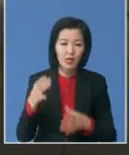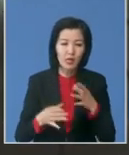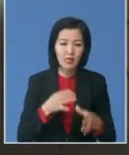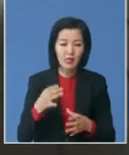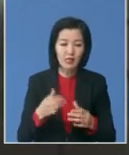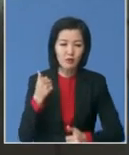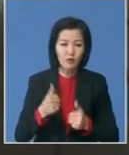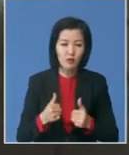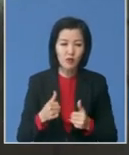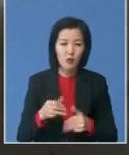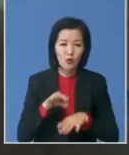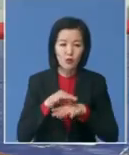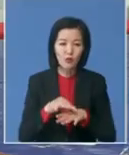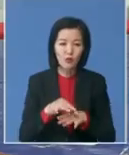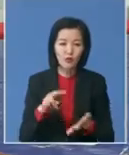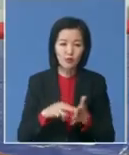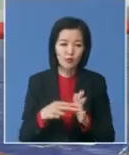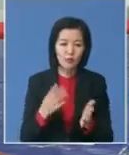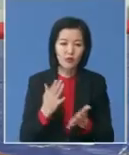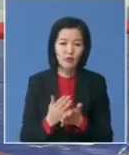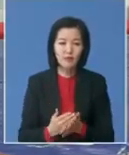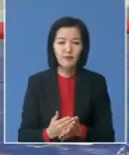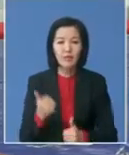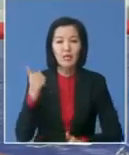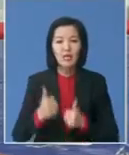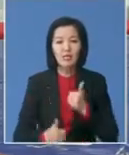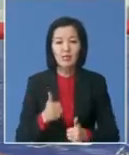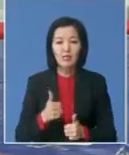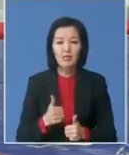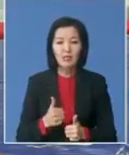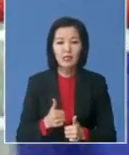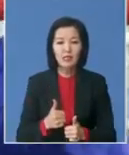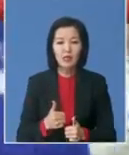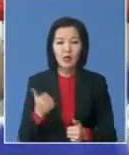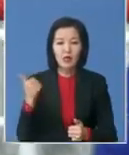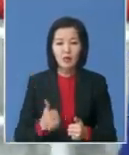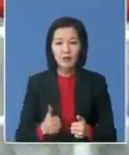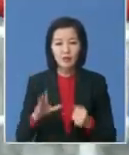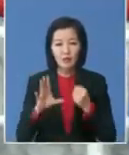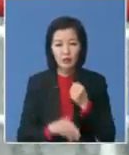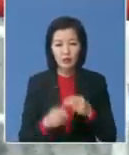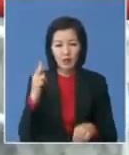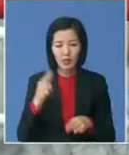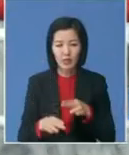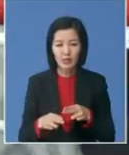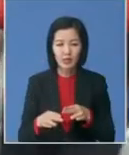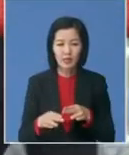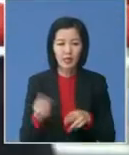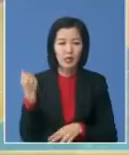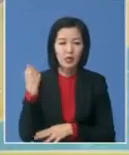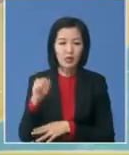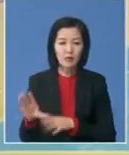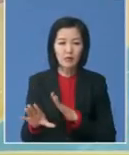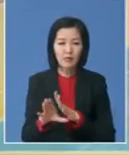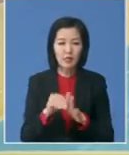турнир өткізсек пе деген жоспардамыз. Жарыс апта соңында аяқталады. Сол күні жеңімпаз бен жүлдегерлер анықталып, арнайы диплом, медальдар